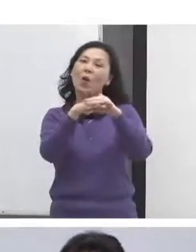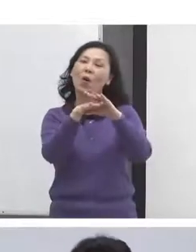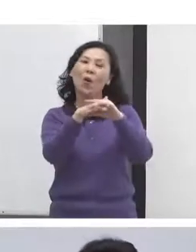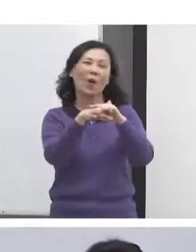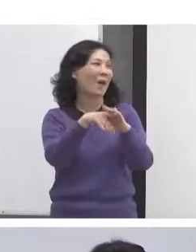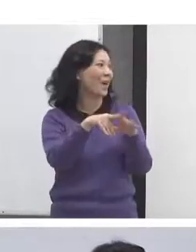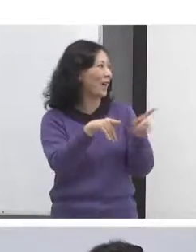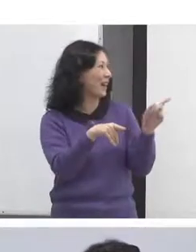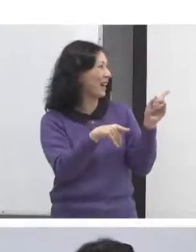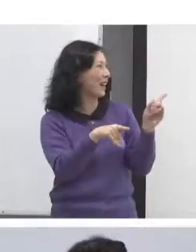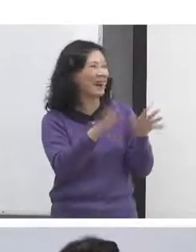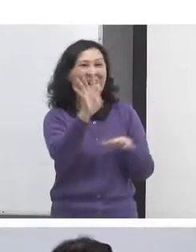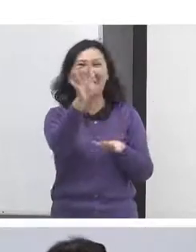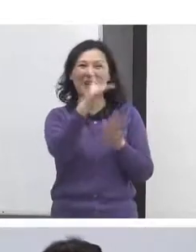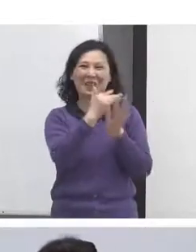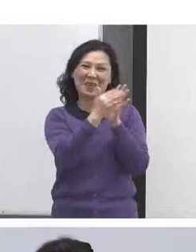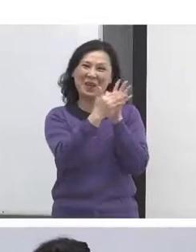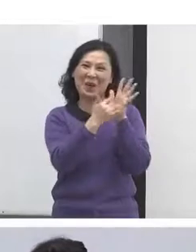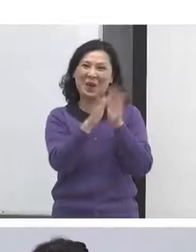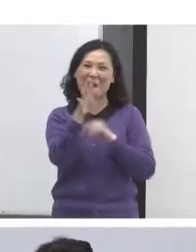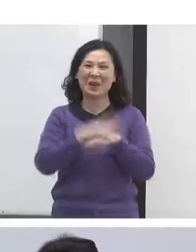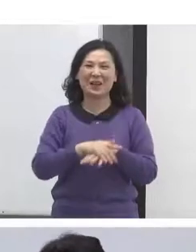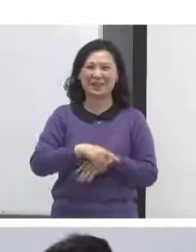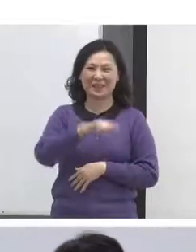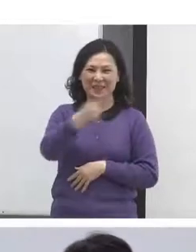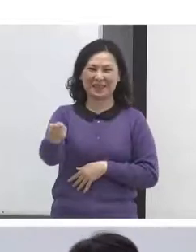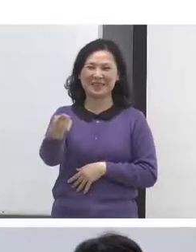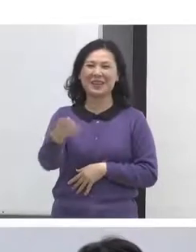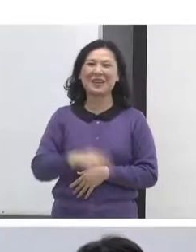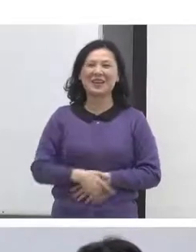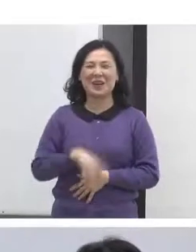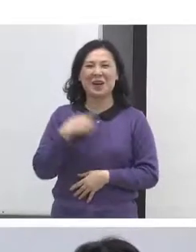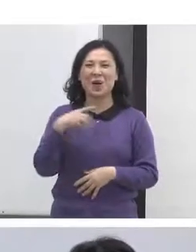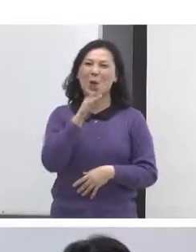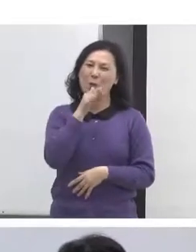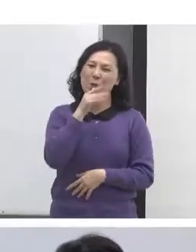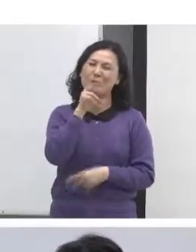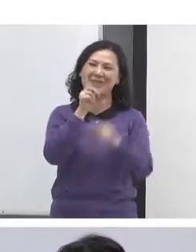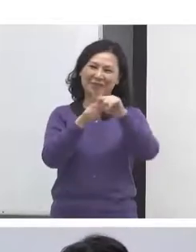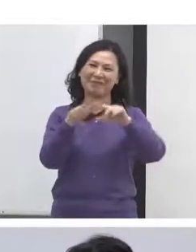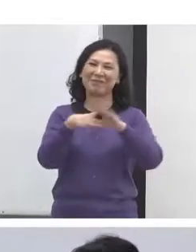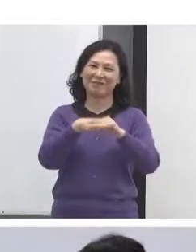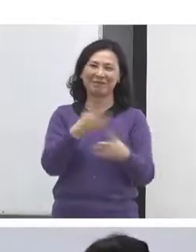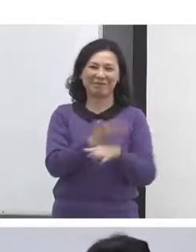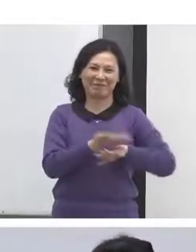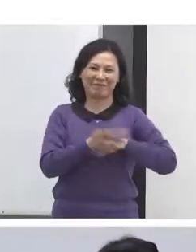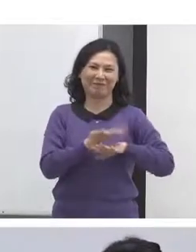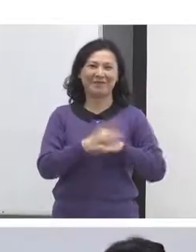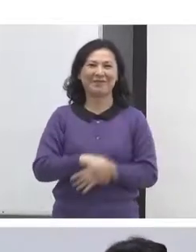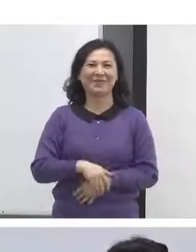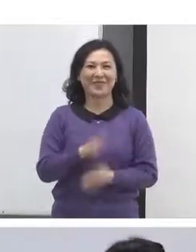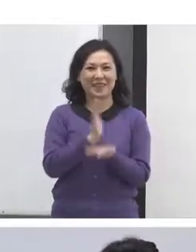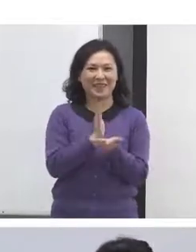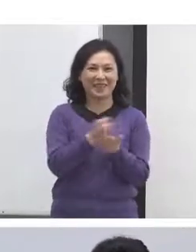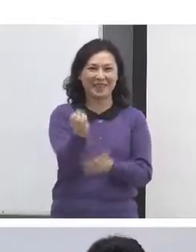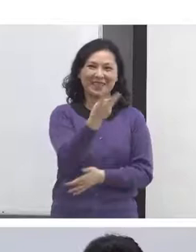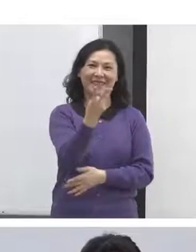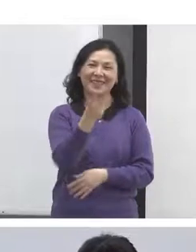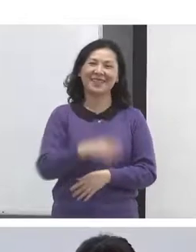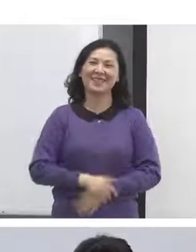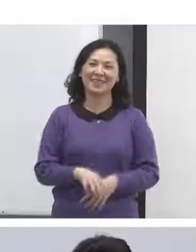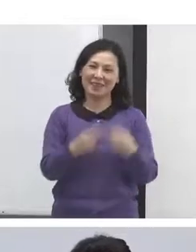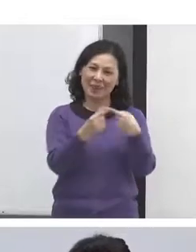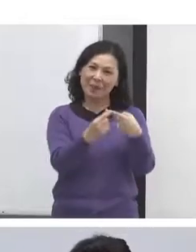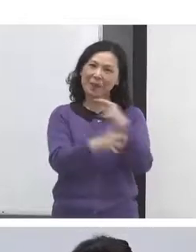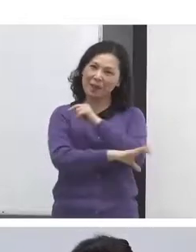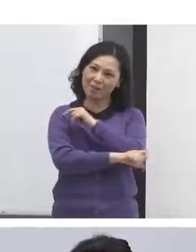我但是我用英文中文讲，放心。好，那我会讲三个部分，第一个部分比较基本，